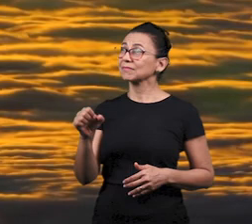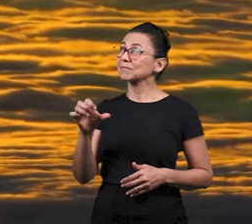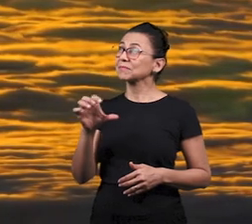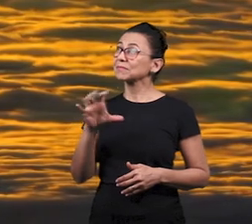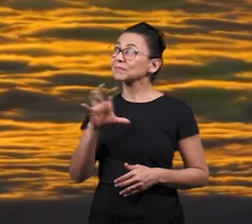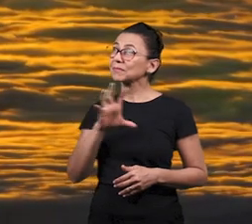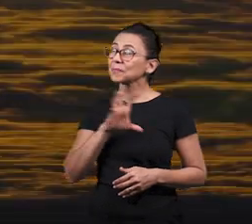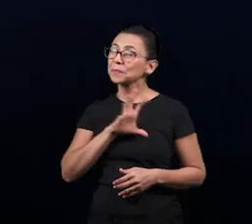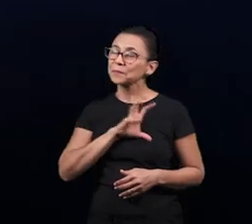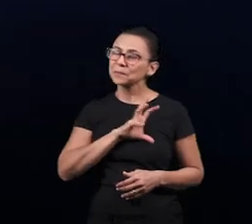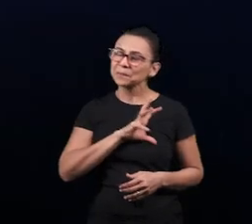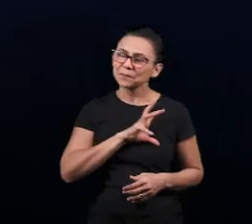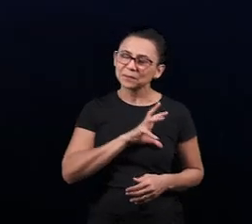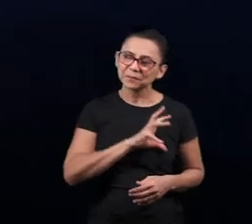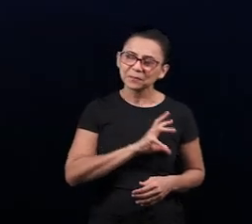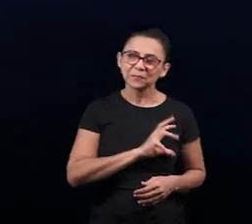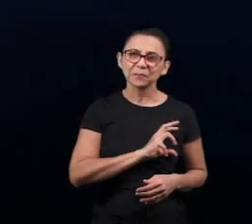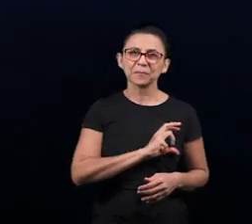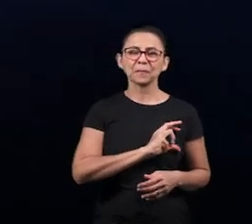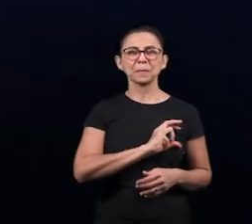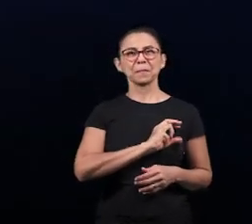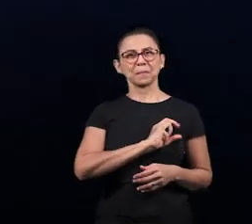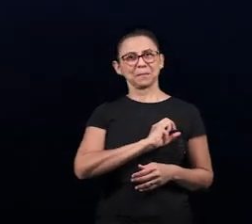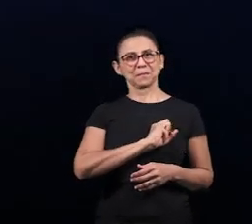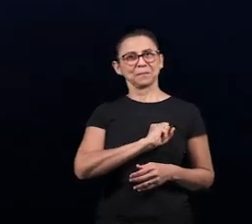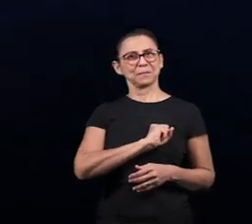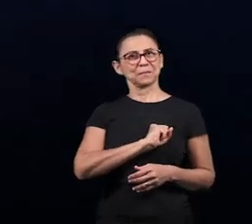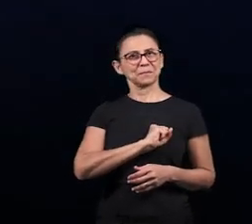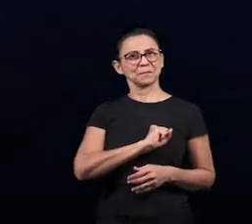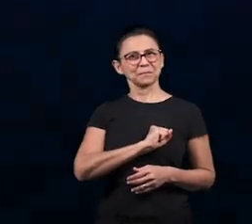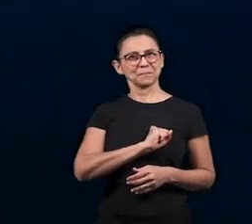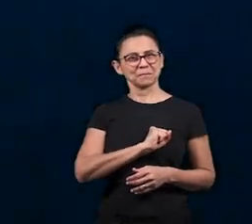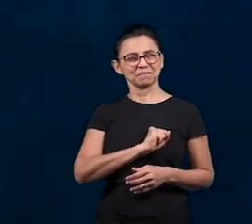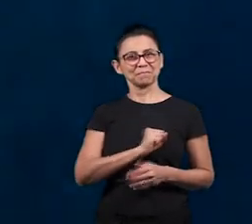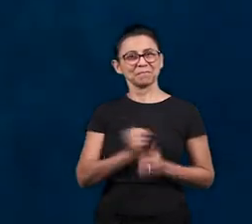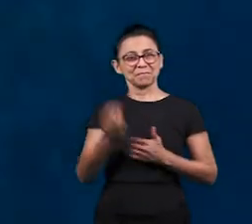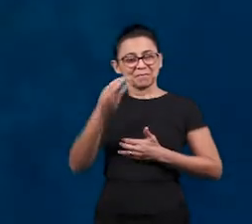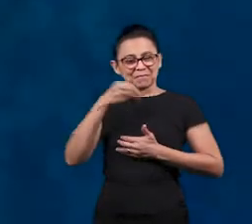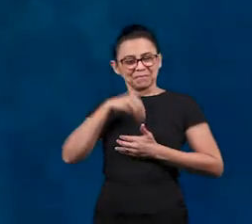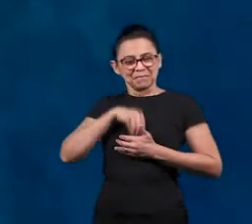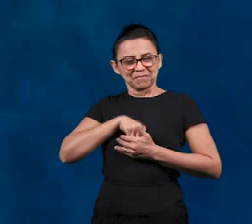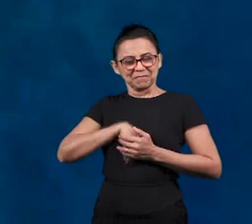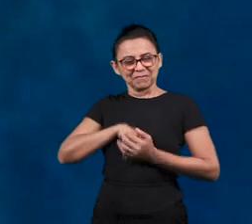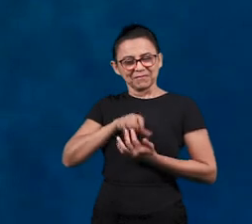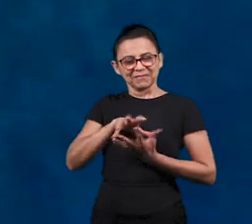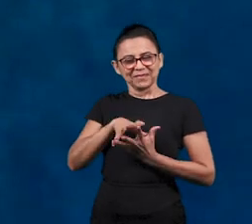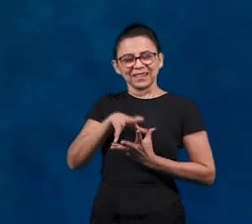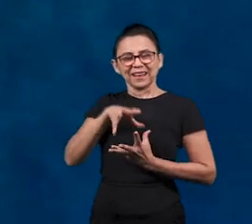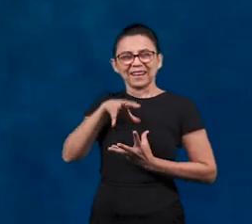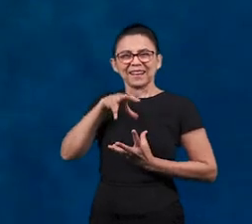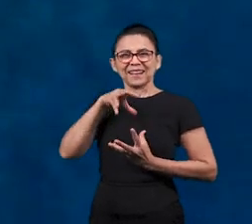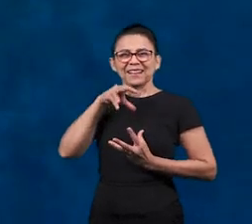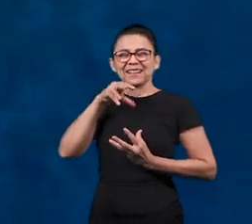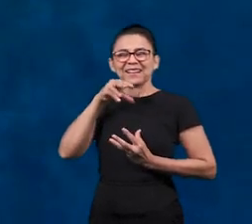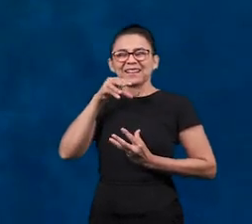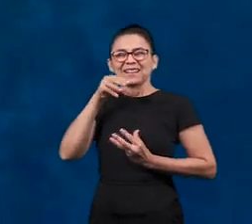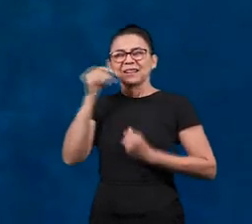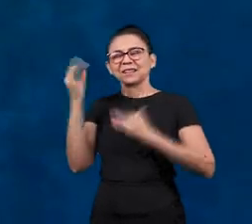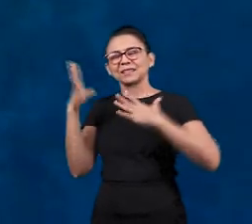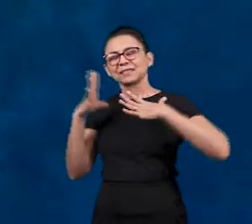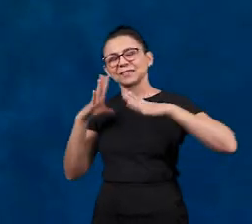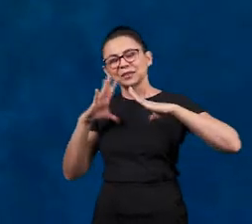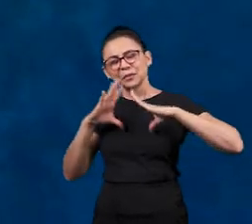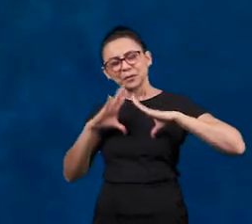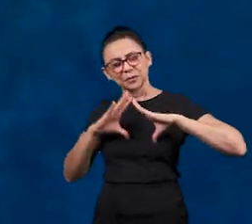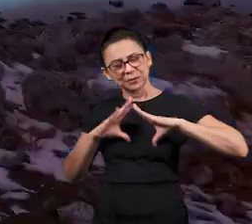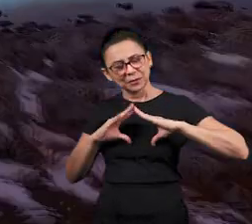é este grande amor. Настолько глубокая эта любовь, что